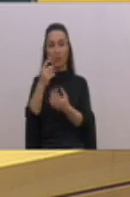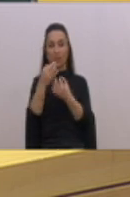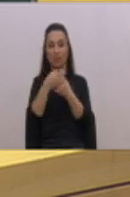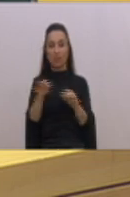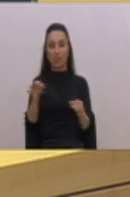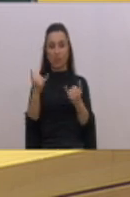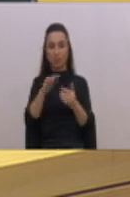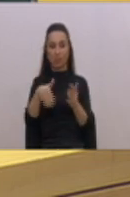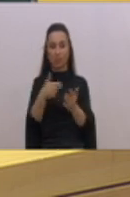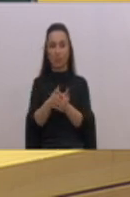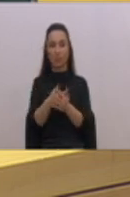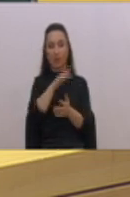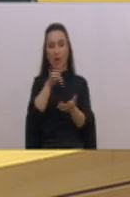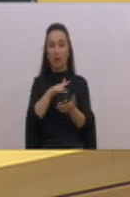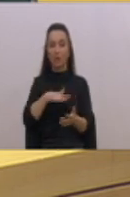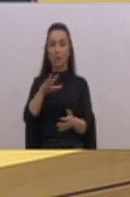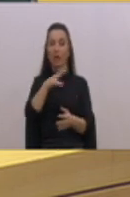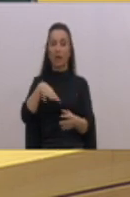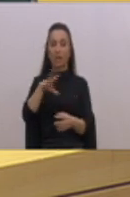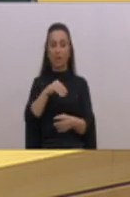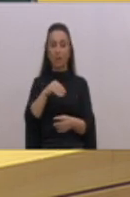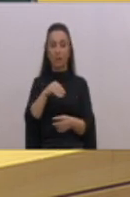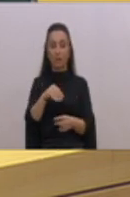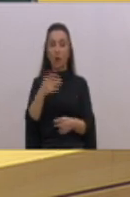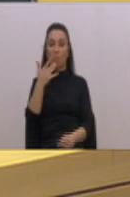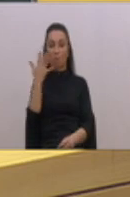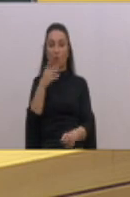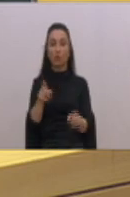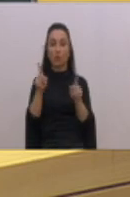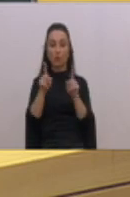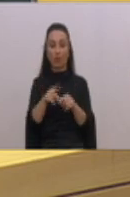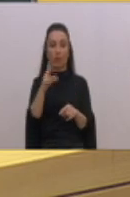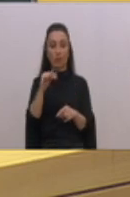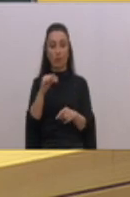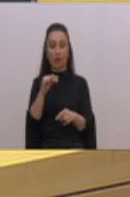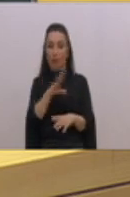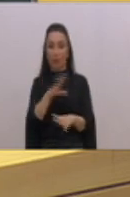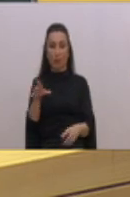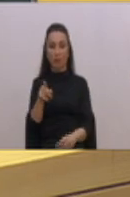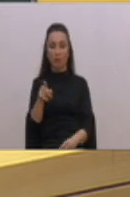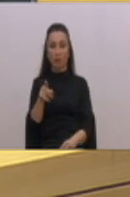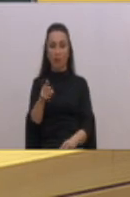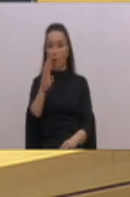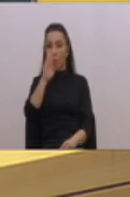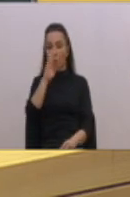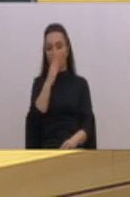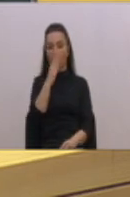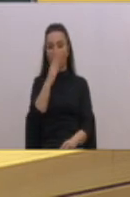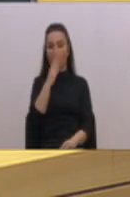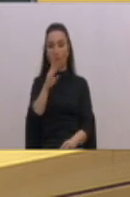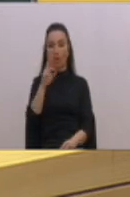დამოუკიდებლობიდან დღემდე ამ ქვეყანაში ყველაზე ოდიოზურ პოლიტიკოსებსაც კი არ უკადრებიათ, მოღალატეობრივს